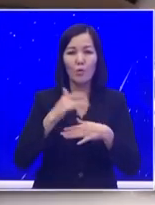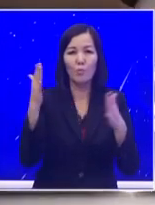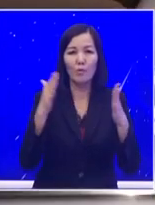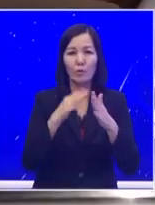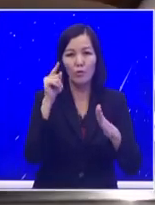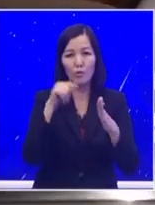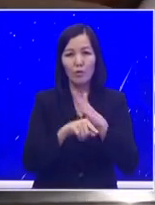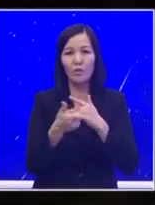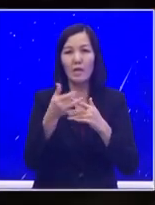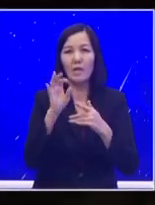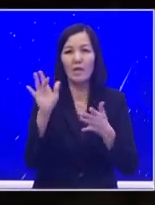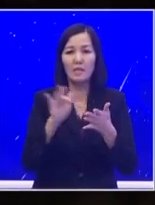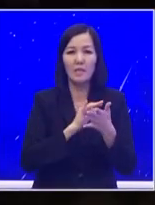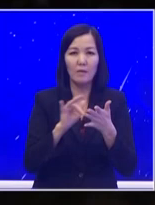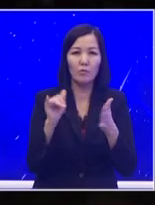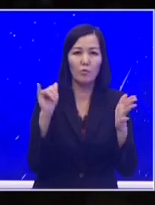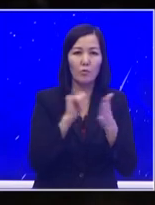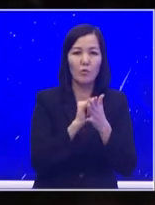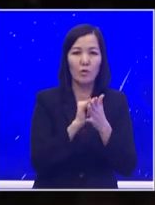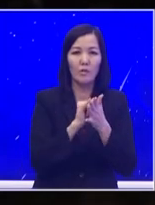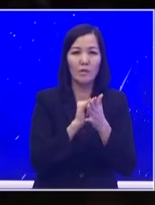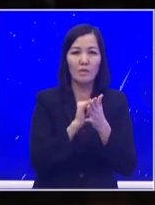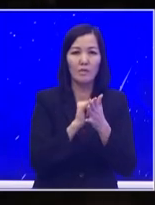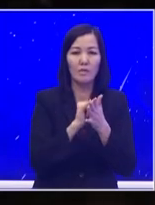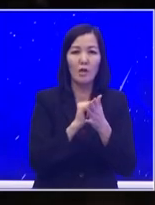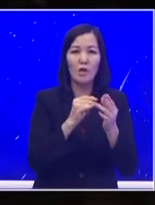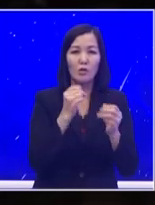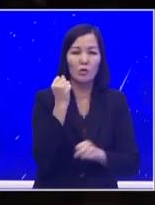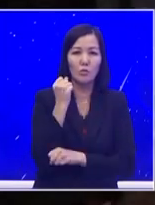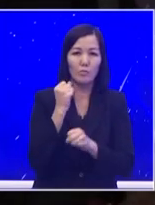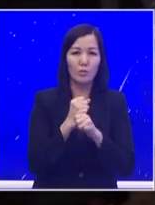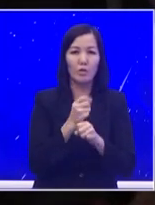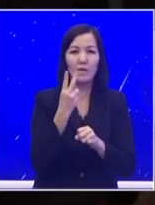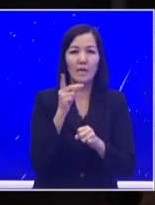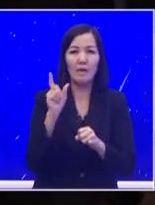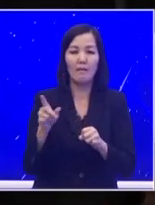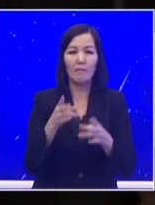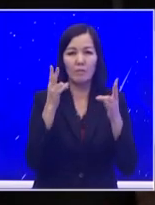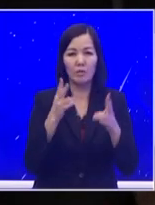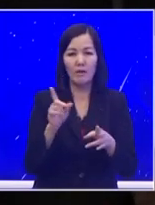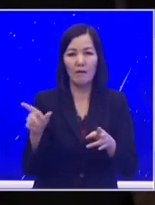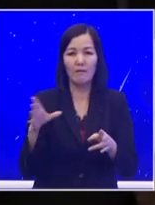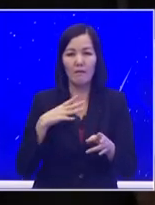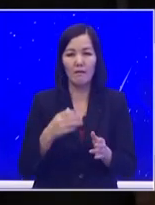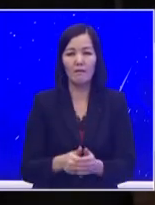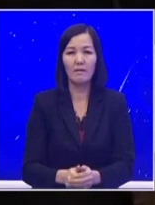көпқабатты тұрғын үй газ есептеуіш қондырғысын орнатылып жатқан жұмысшы екі адам жарақаттанған.